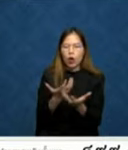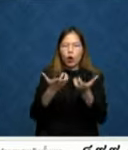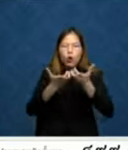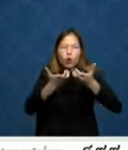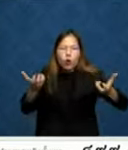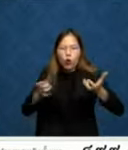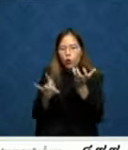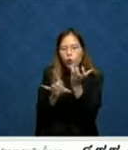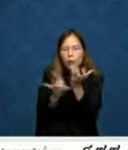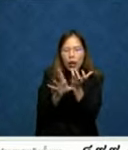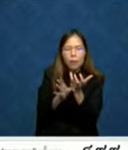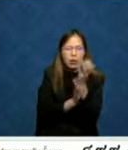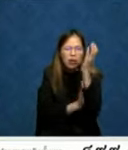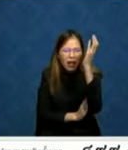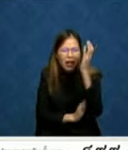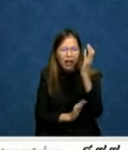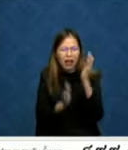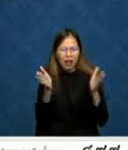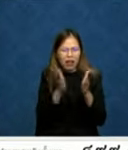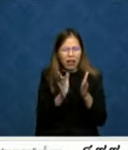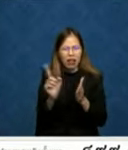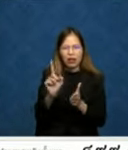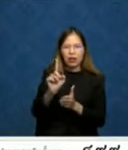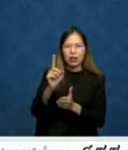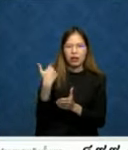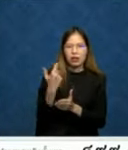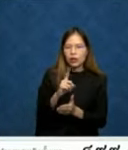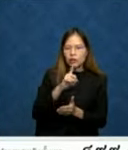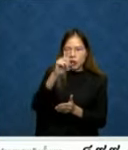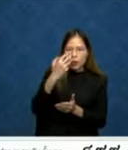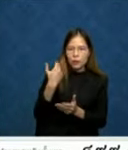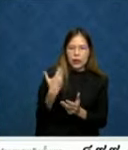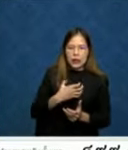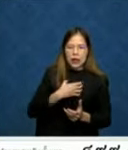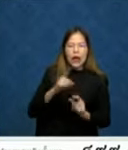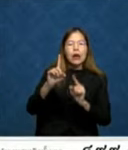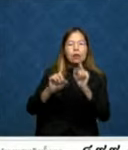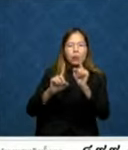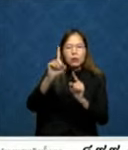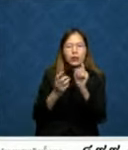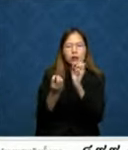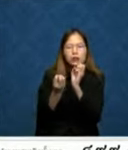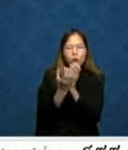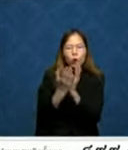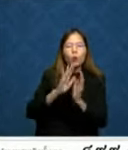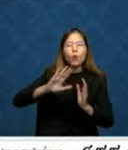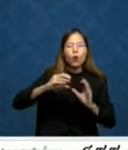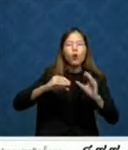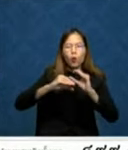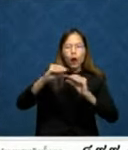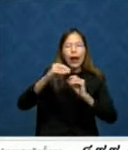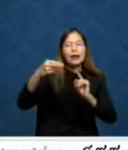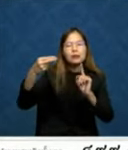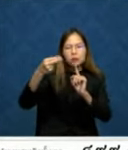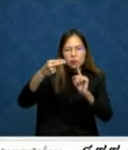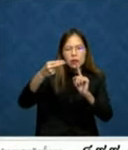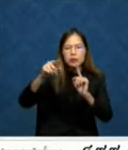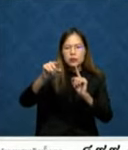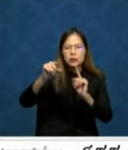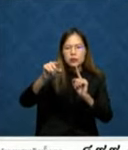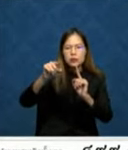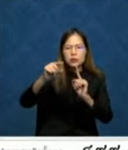ระยะยาวมากน้อยเพียงใดหากเป็นไปได้ผมจึงอยากให้มีการประเมินผลกระทบของโครงการต่อตลาดค้าปลีกค้าส่งอย่างรอ